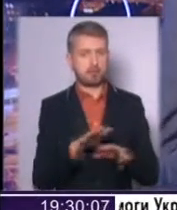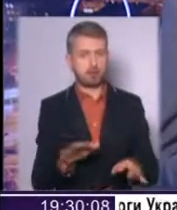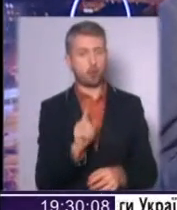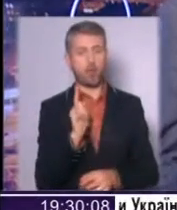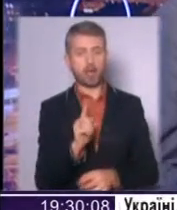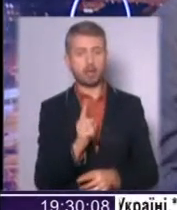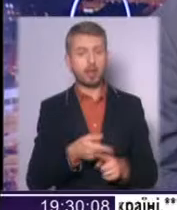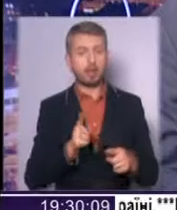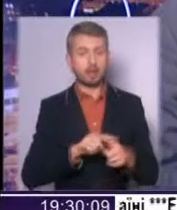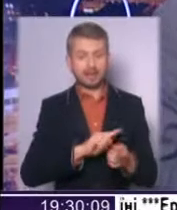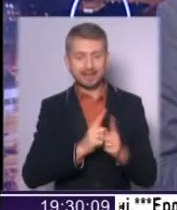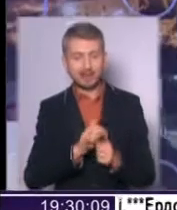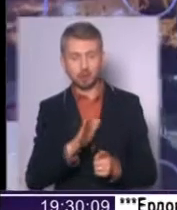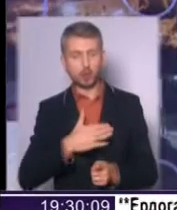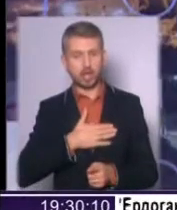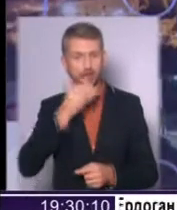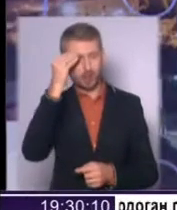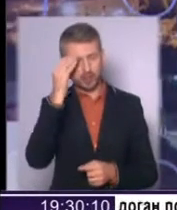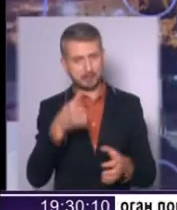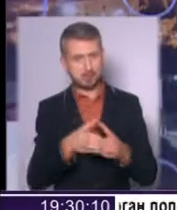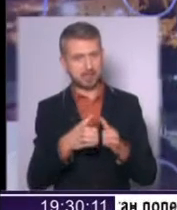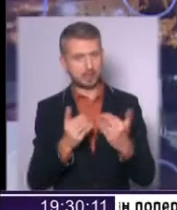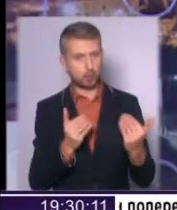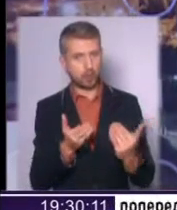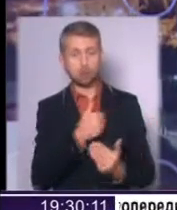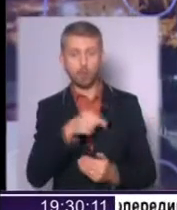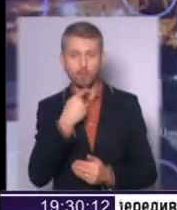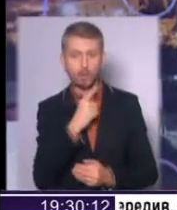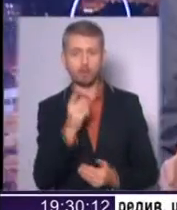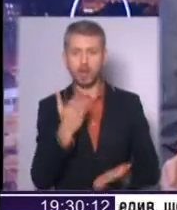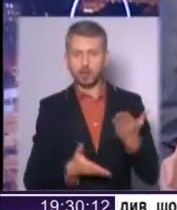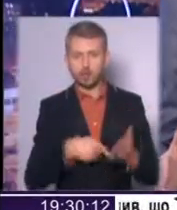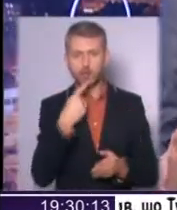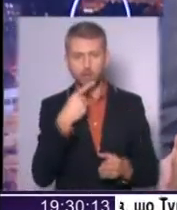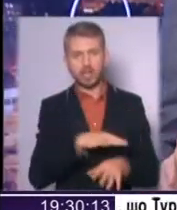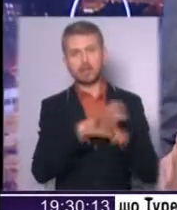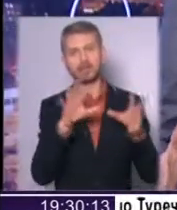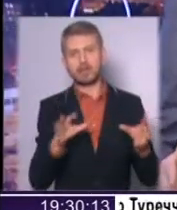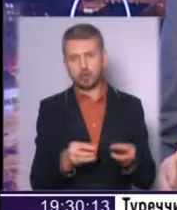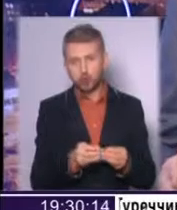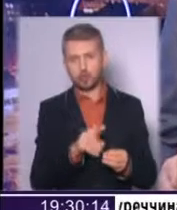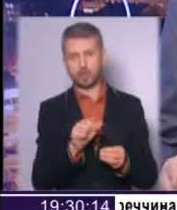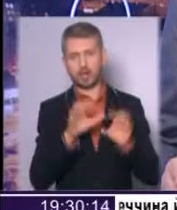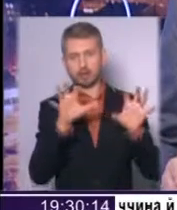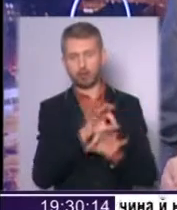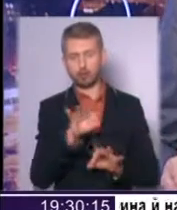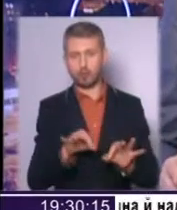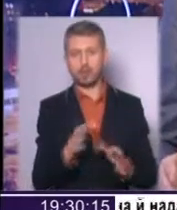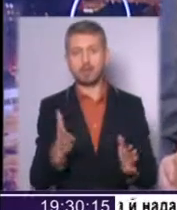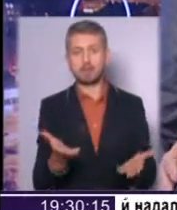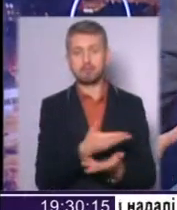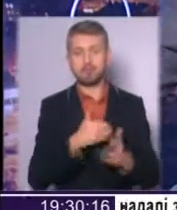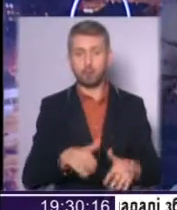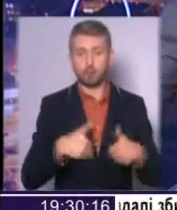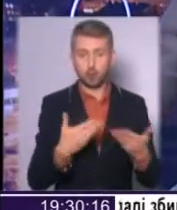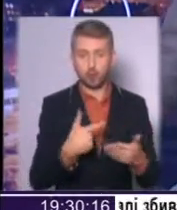зауважень. Звісно, що Галасюка, якби, є там своя точка зору, в нас є своя. І це